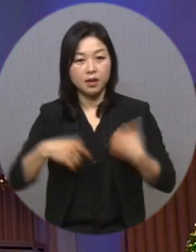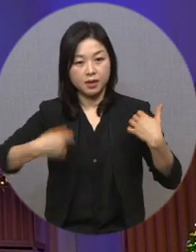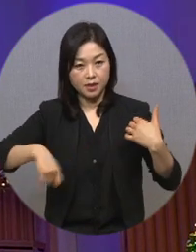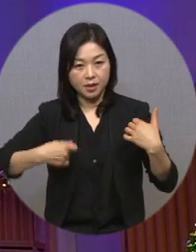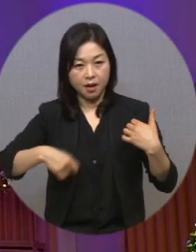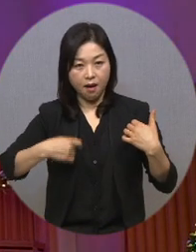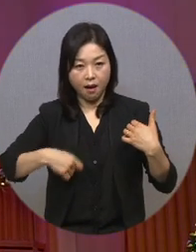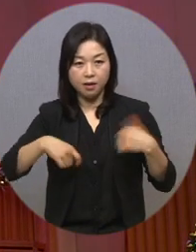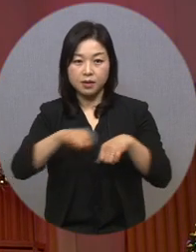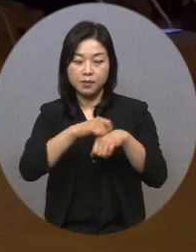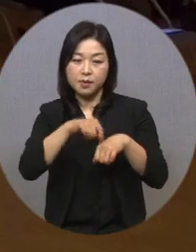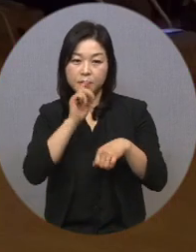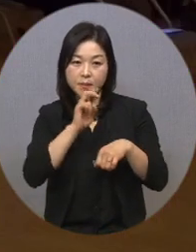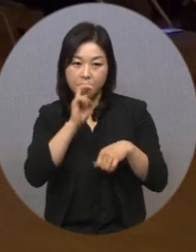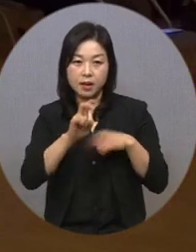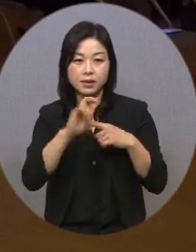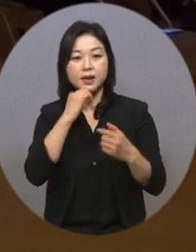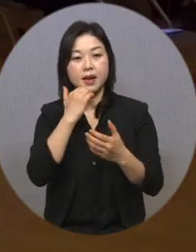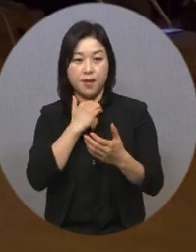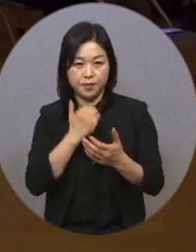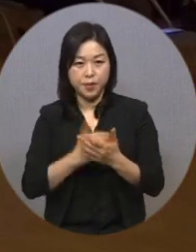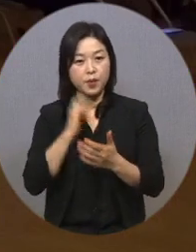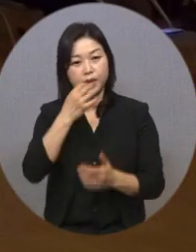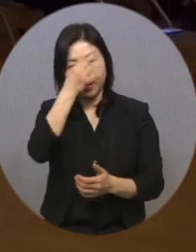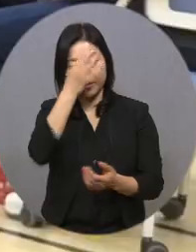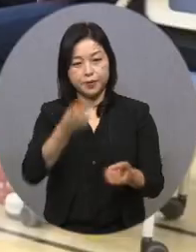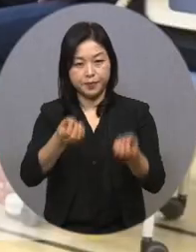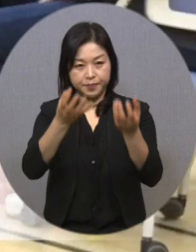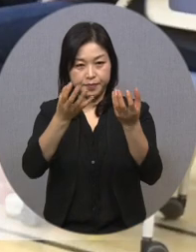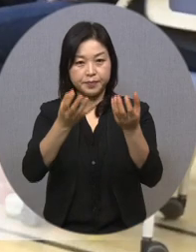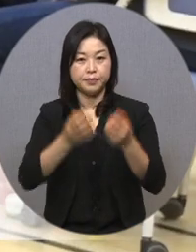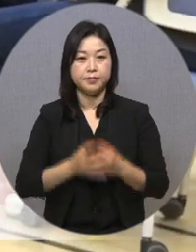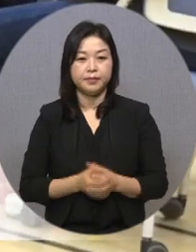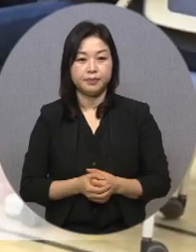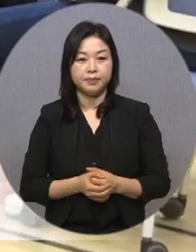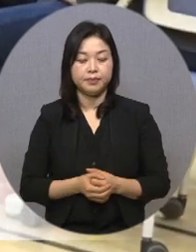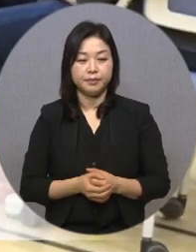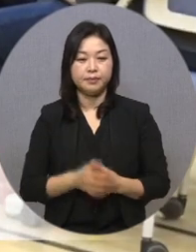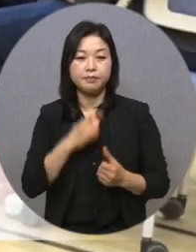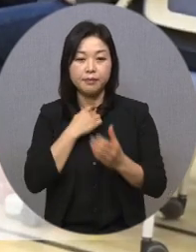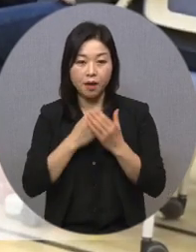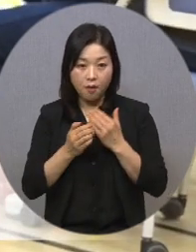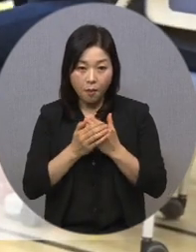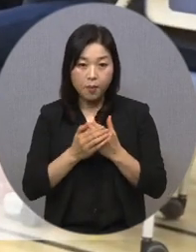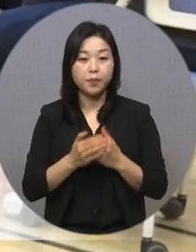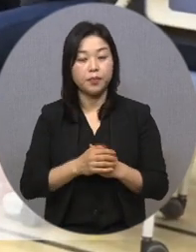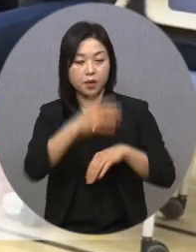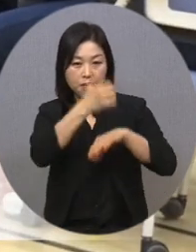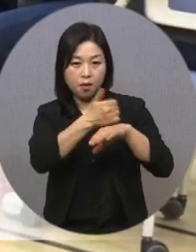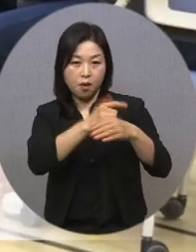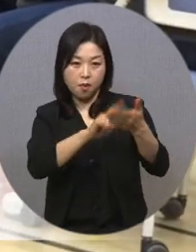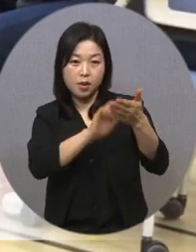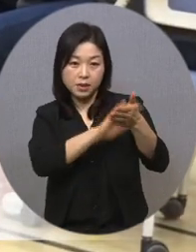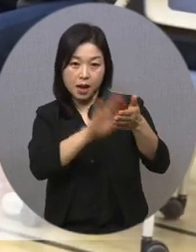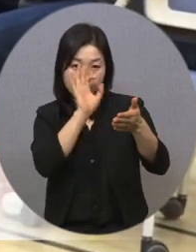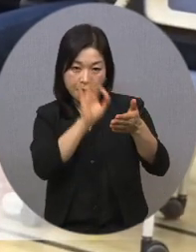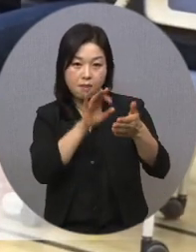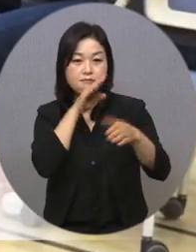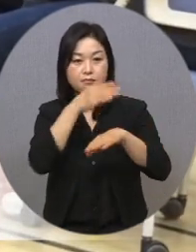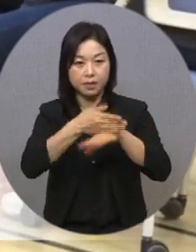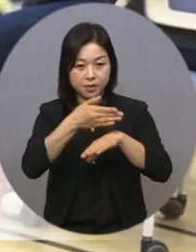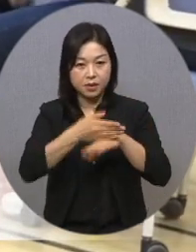특별 공연은 감동예술제를 실감케 했습니다. 성과 보여주셔서 여러분께